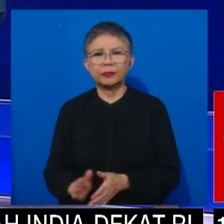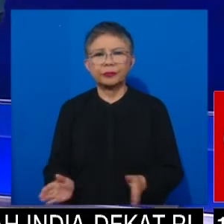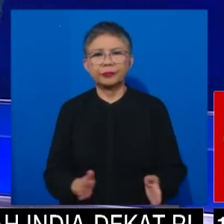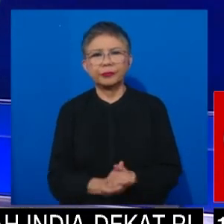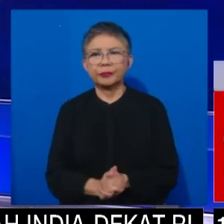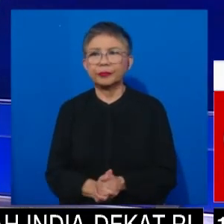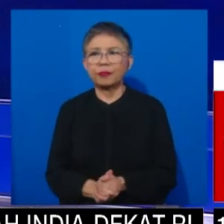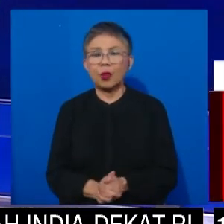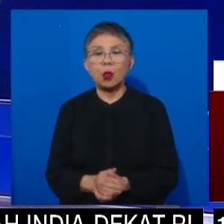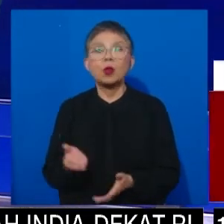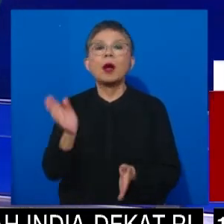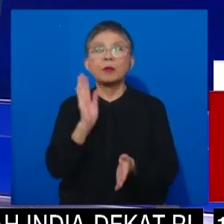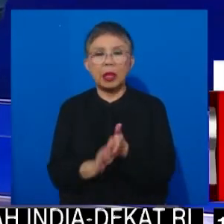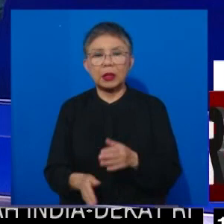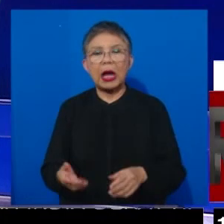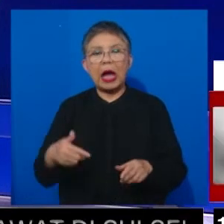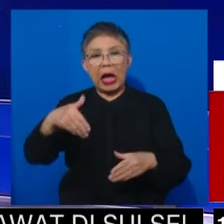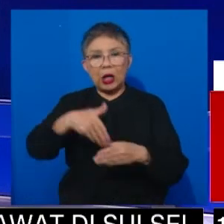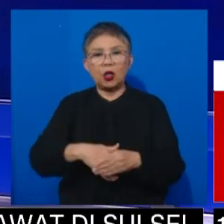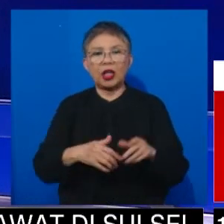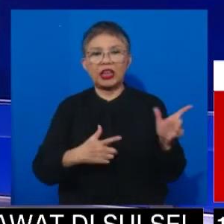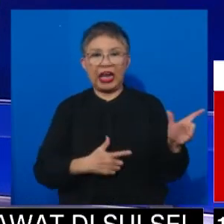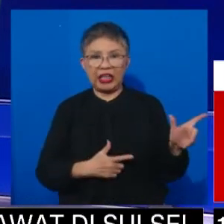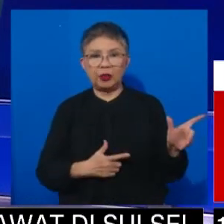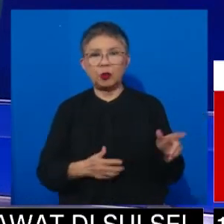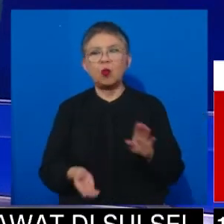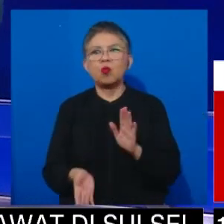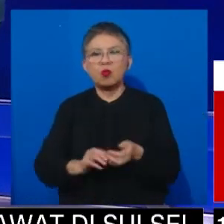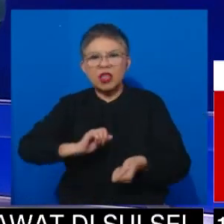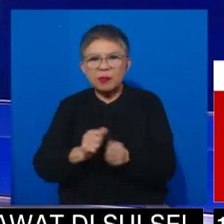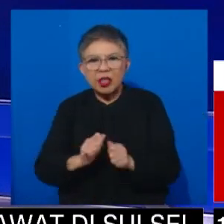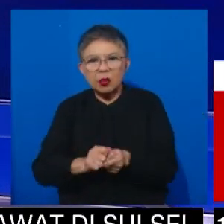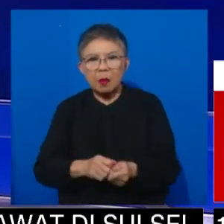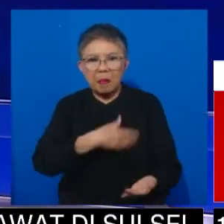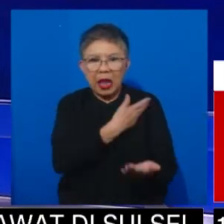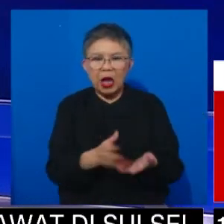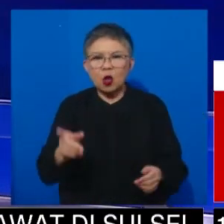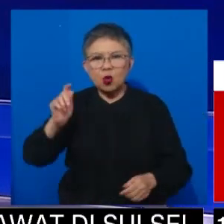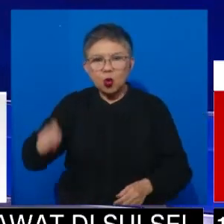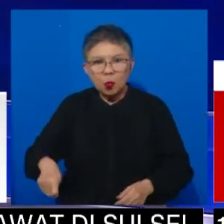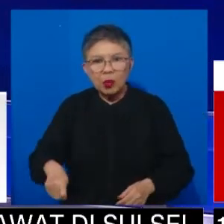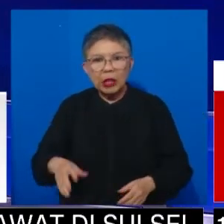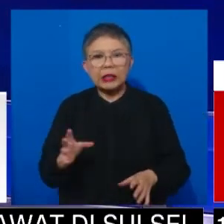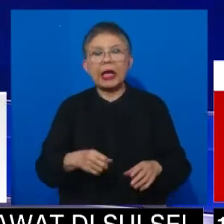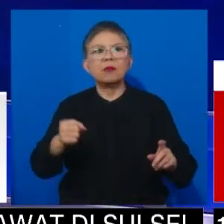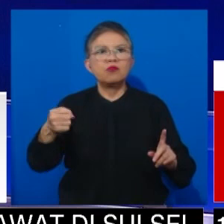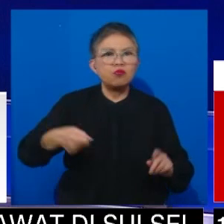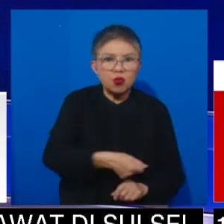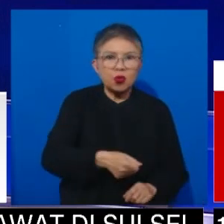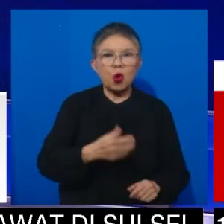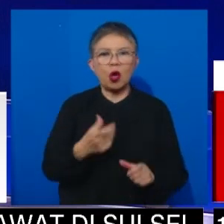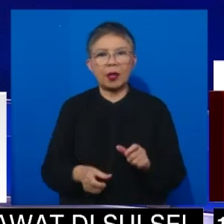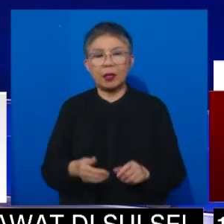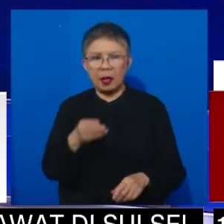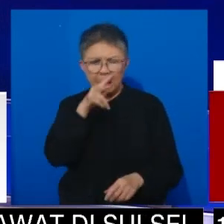Bukan baru kali ini saja anggota TNI berulah, bahkan beberapa di antaranya melanggar hukum dan juga menghilangkan nyawa orang lain.